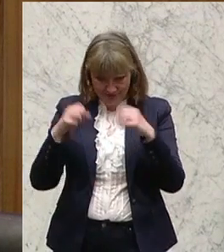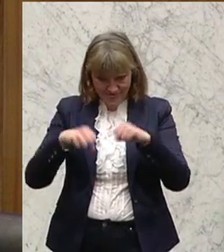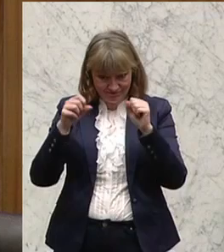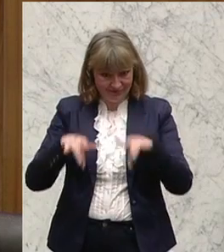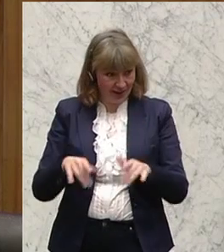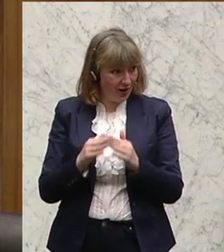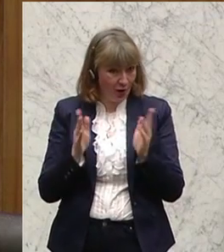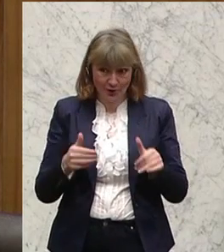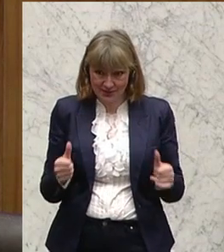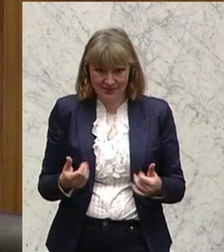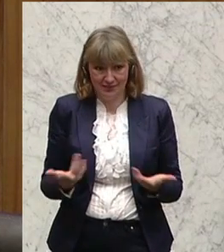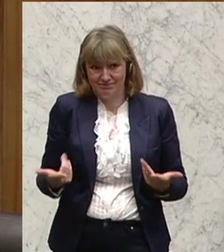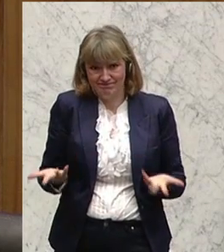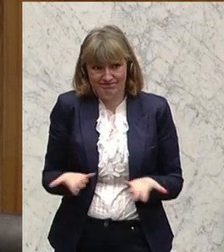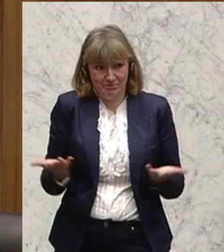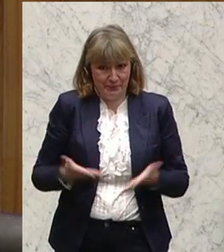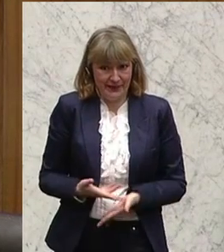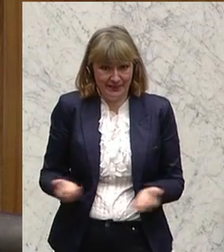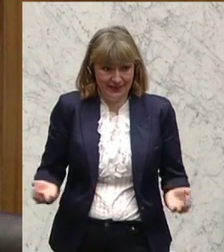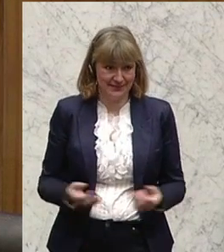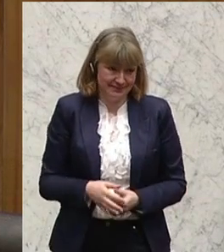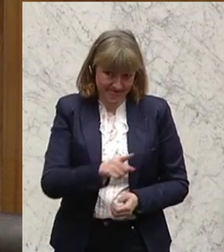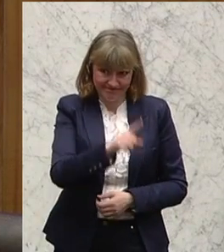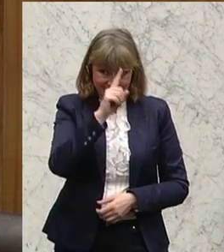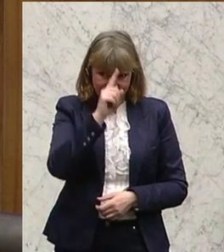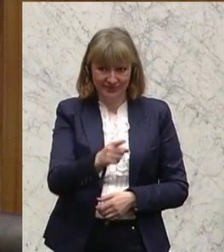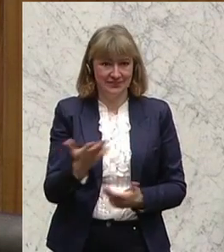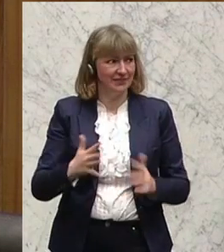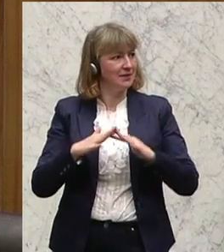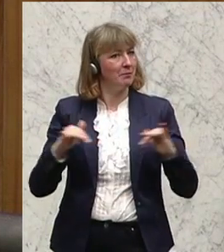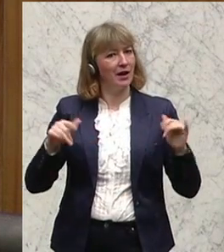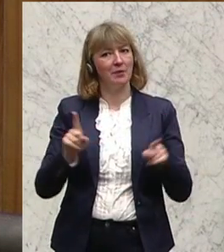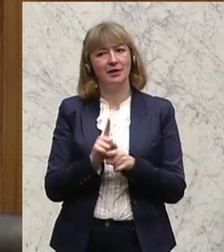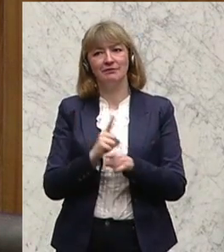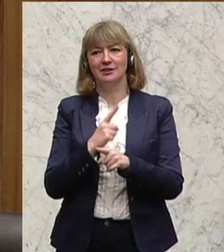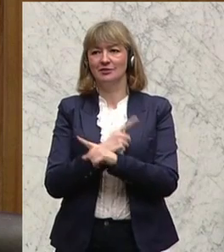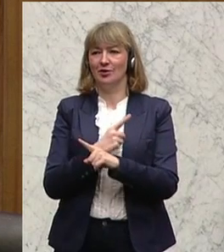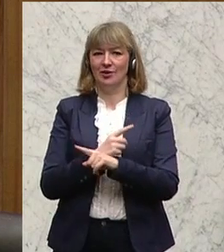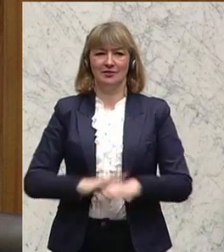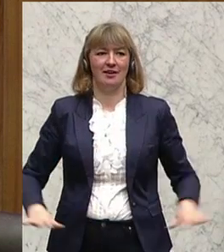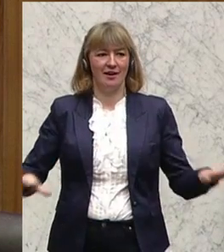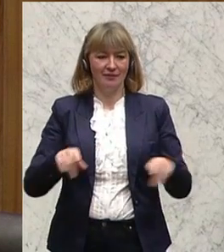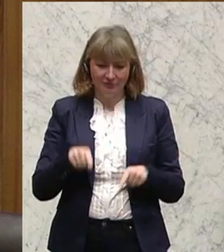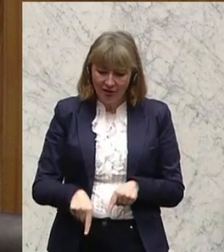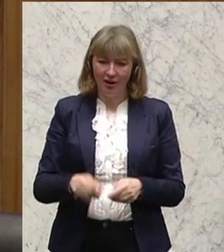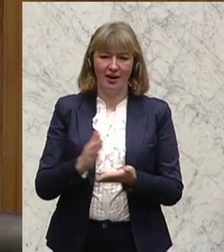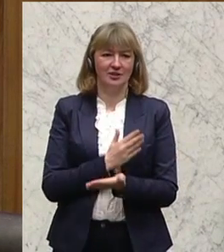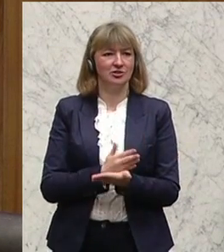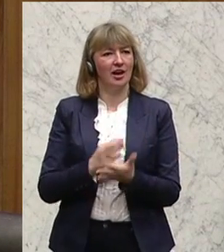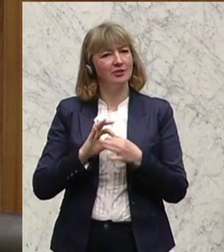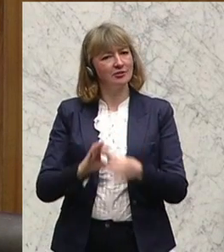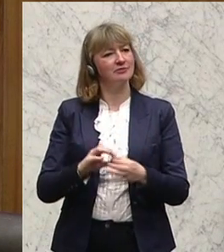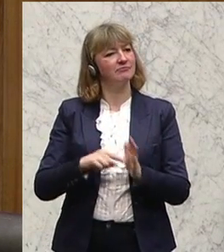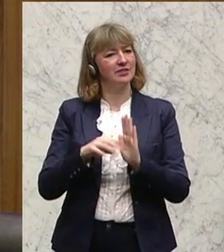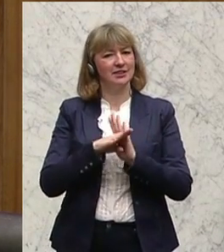im Haus, nützt es ja nichts, nicht? Sie wissen, das Parlament ist der Souverän, hier fällt die Entscheidung über Gesetze, hier